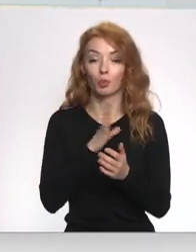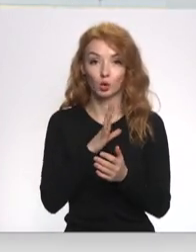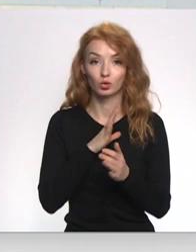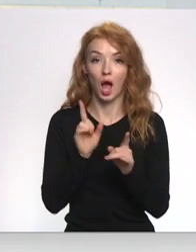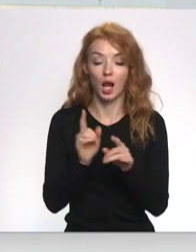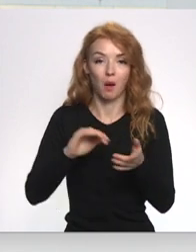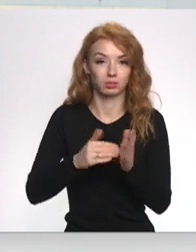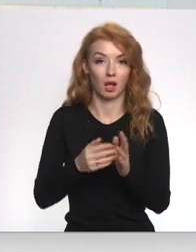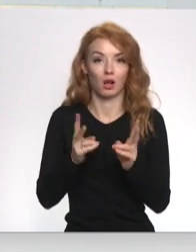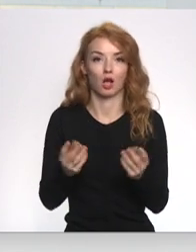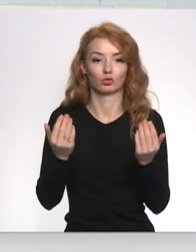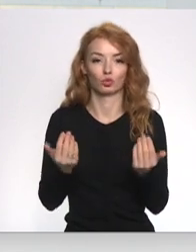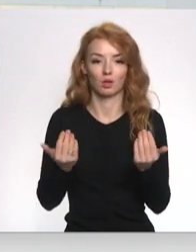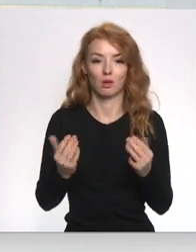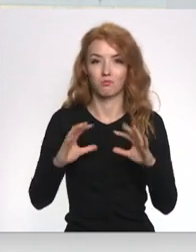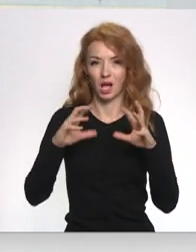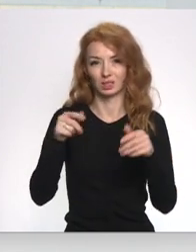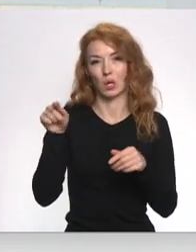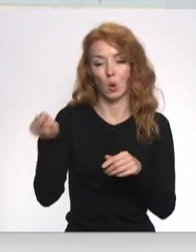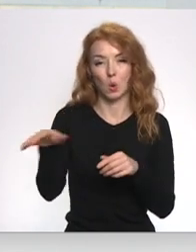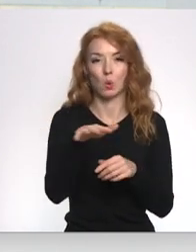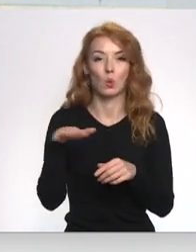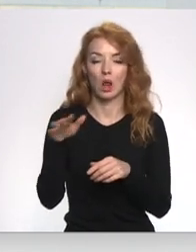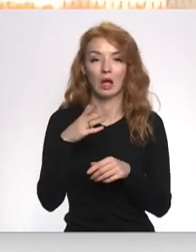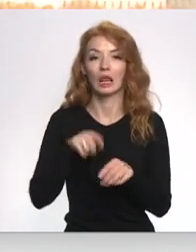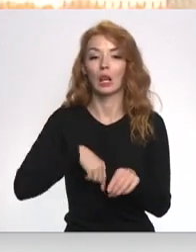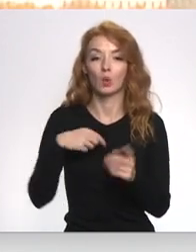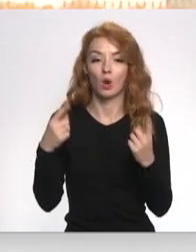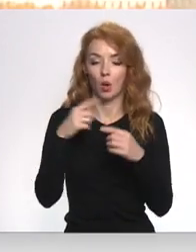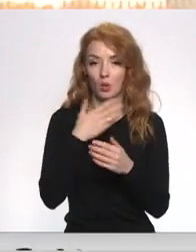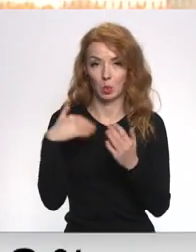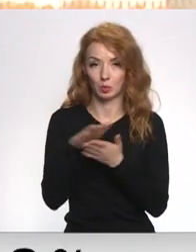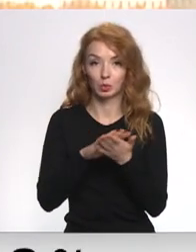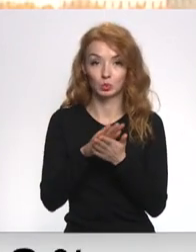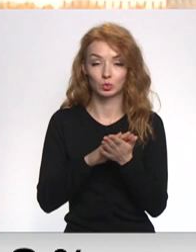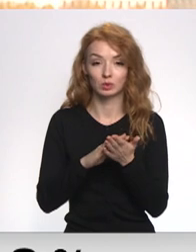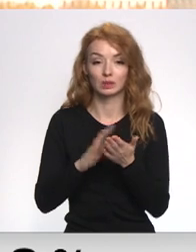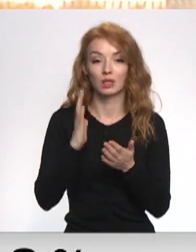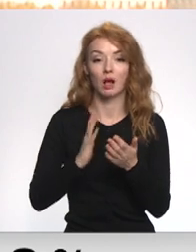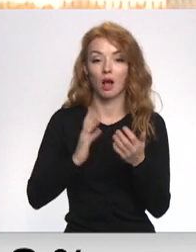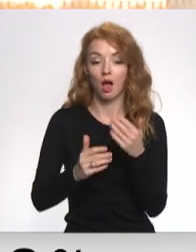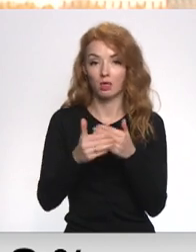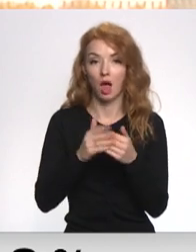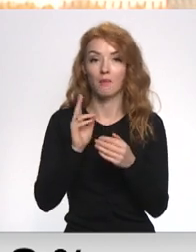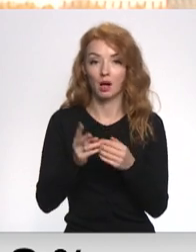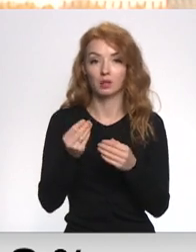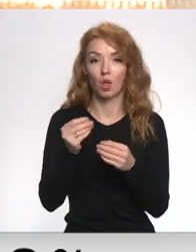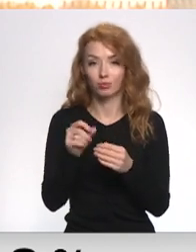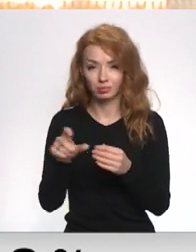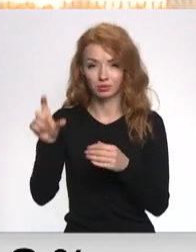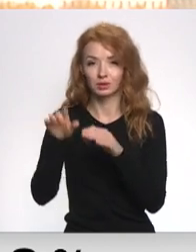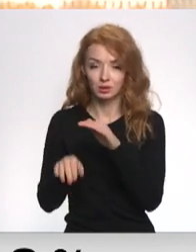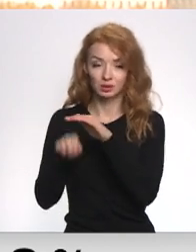šodien pasaulē arī nav bijuši ilgu laiku. Mēs sagaidām, ka pīkis būs drīz.